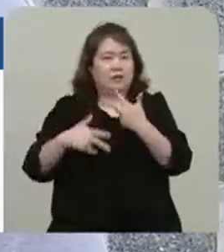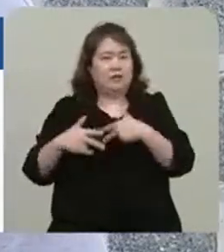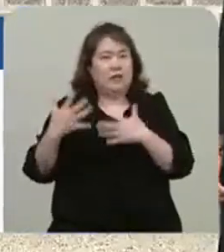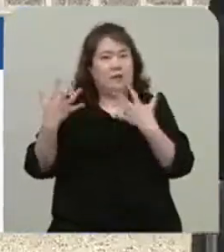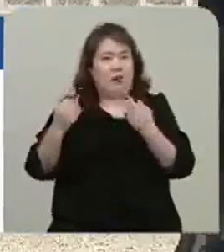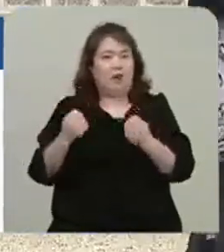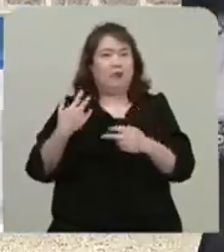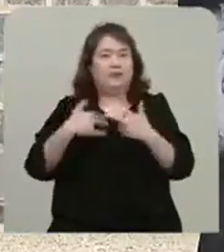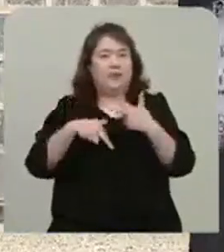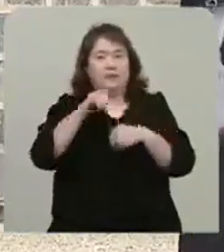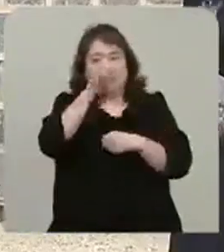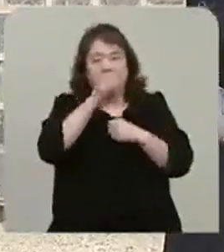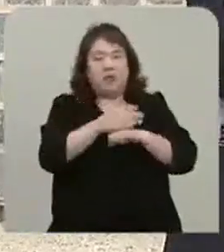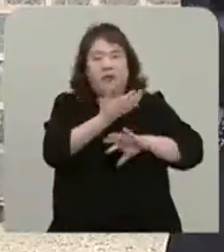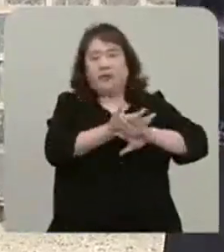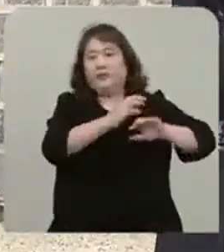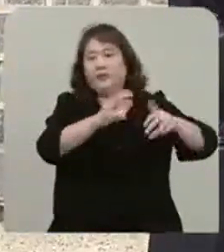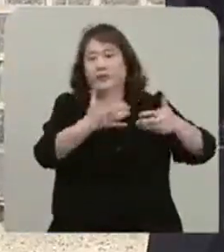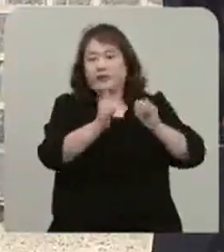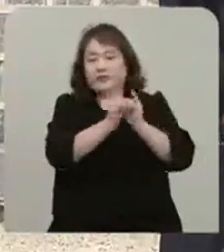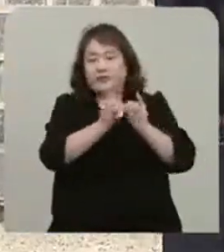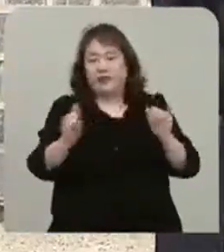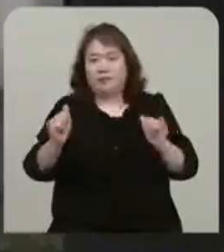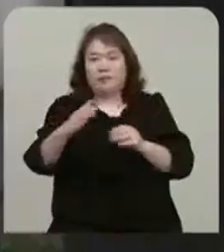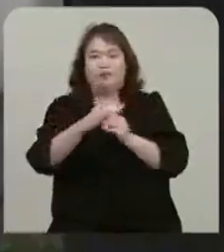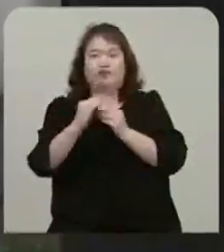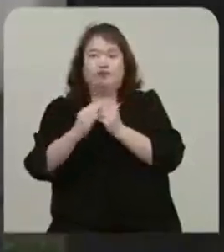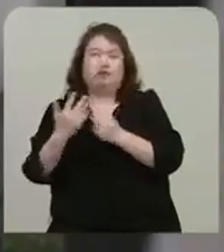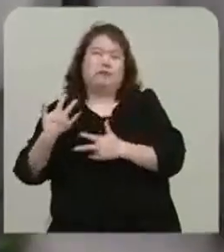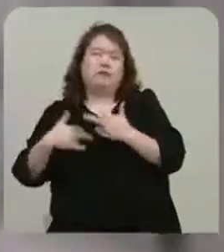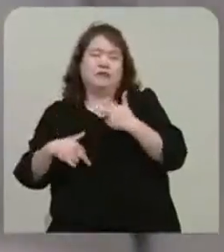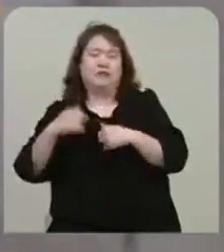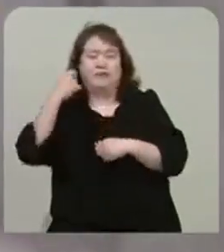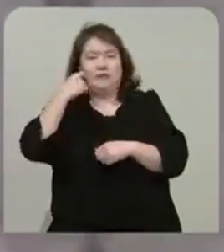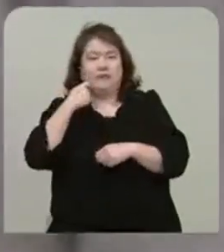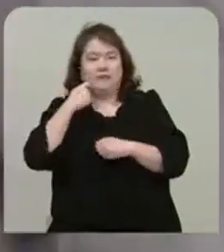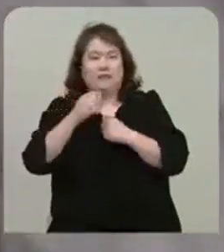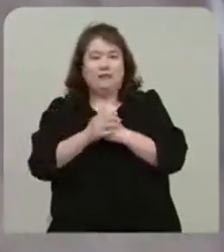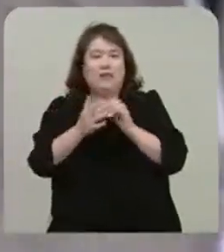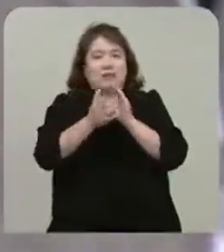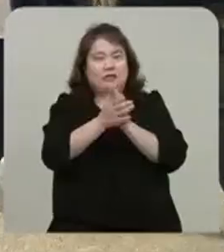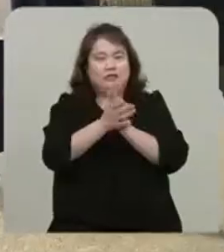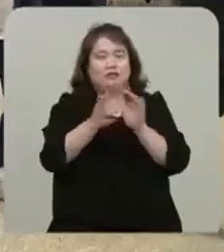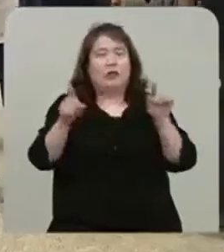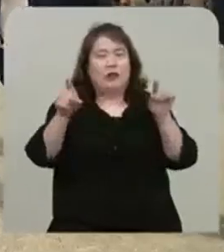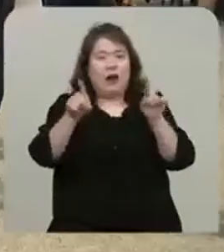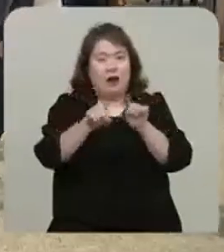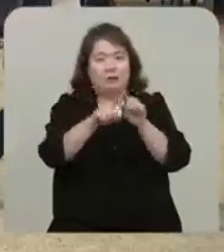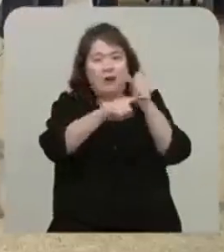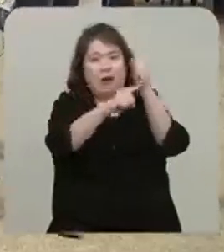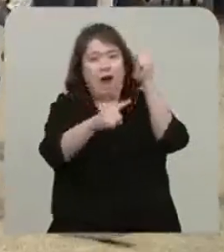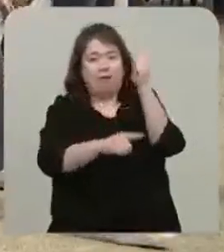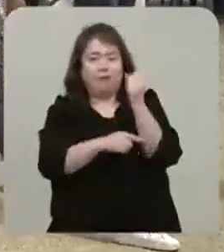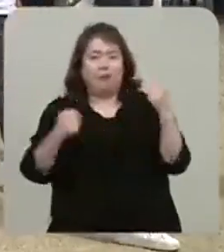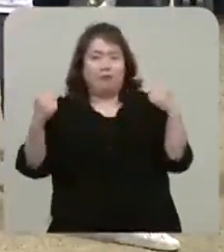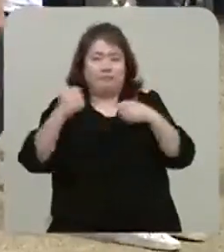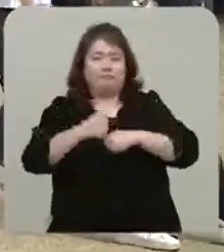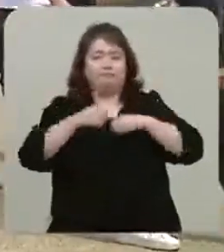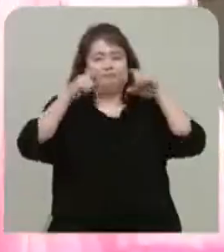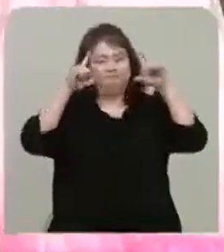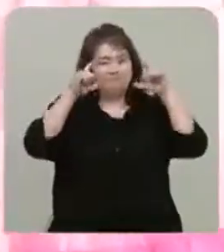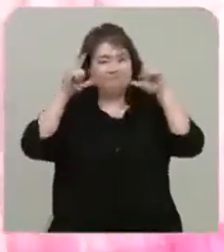같아요. 외국인들에게도 추석은 즐거운 명절. 친구들과 함께 고운 한복을 입고 사진을